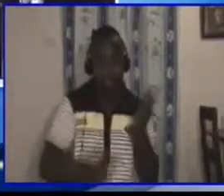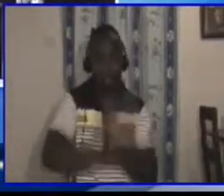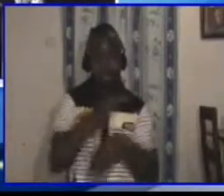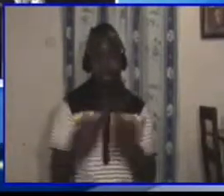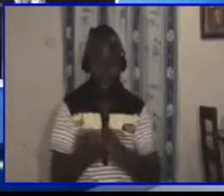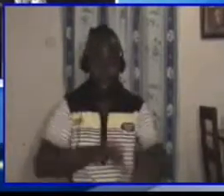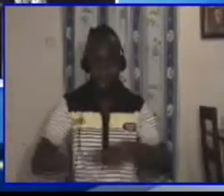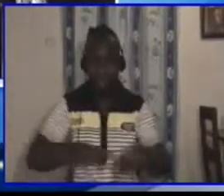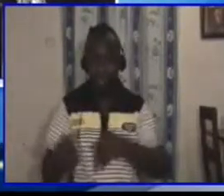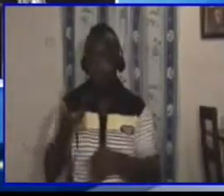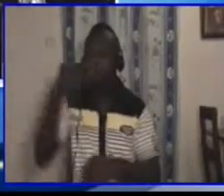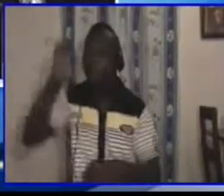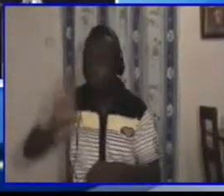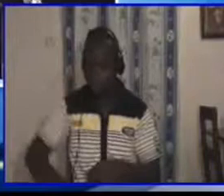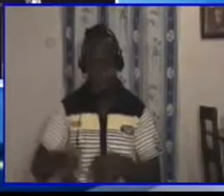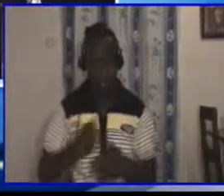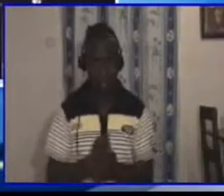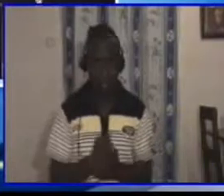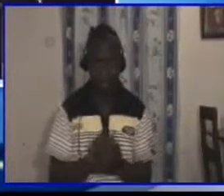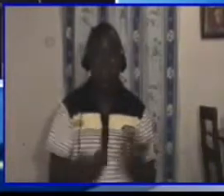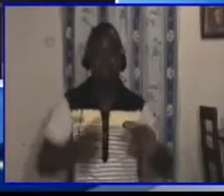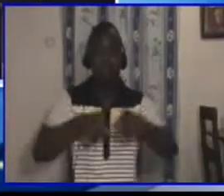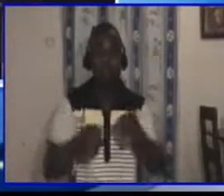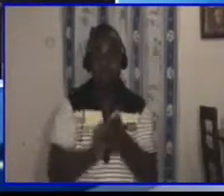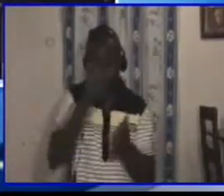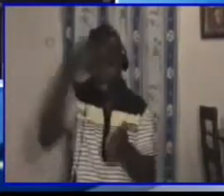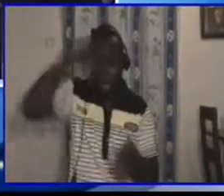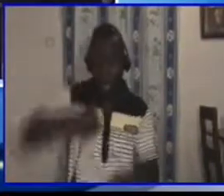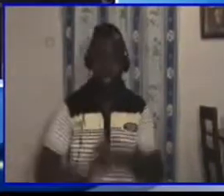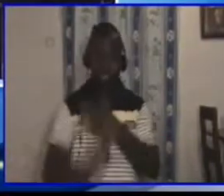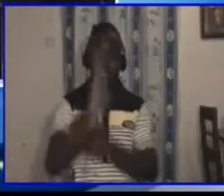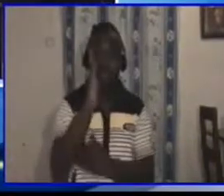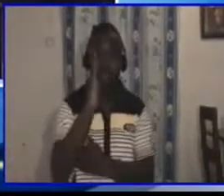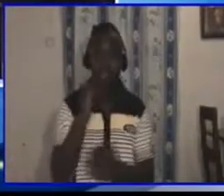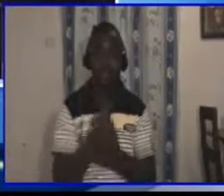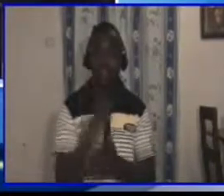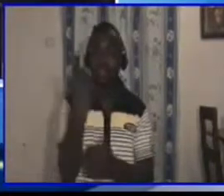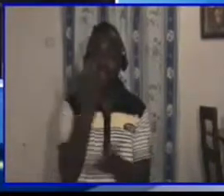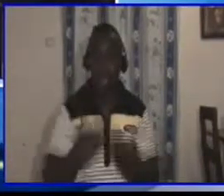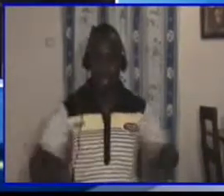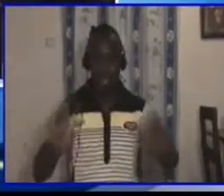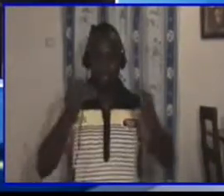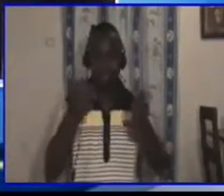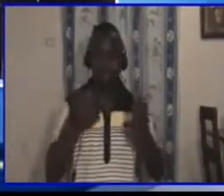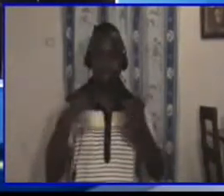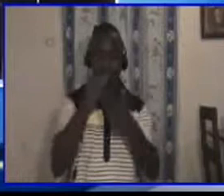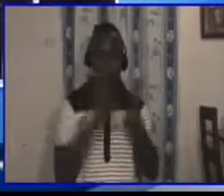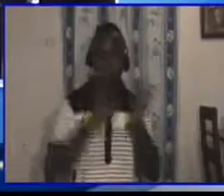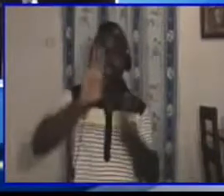io dico che cristo aveva ragione e gli apostoli avevano ragione